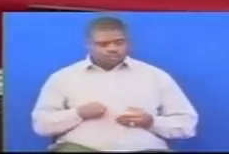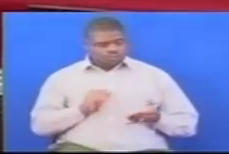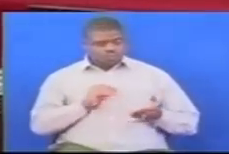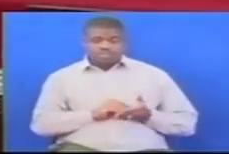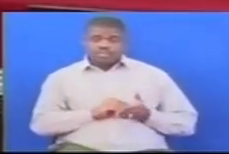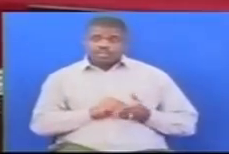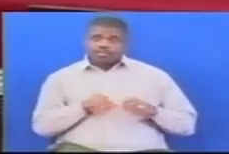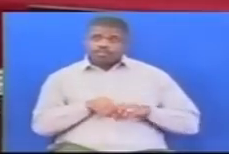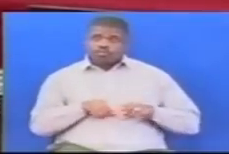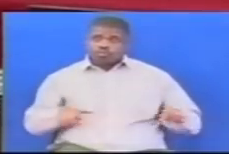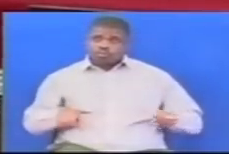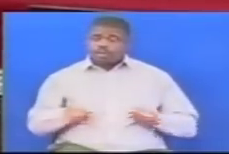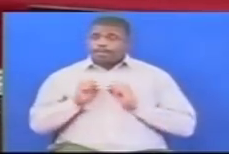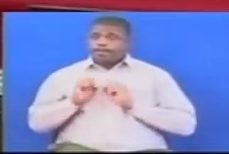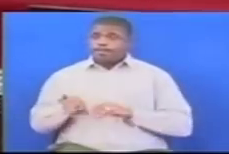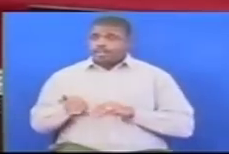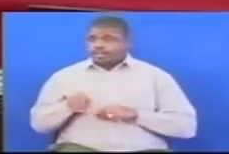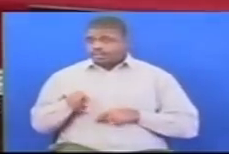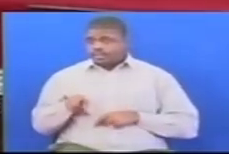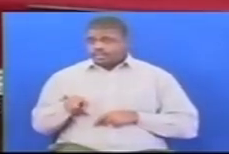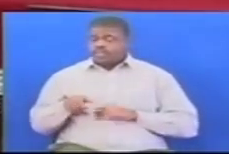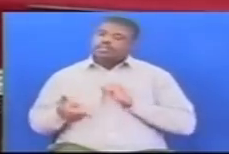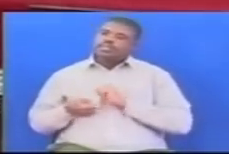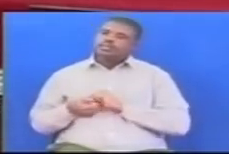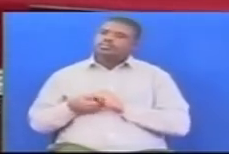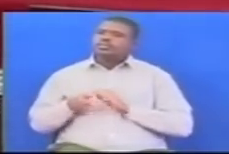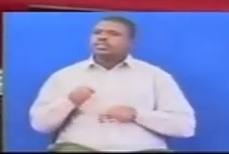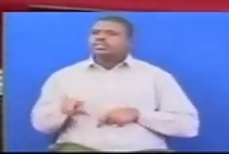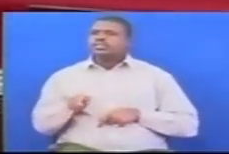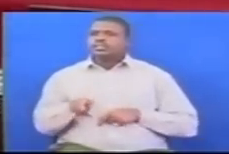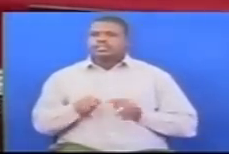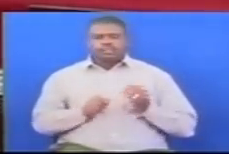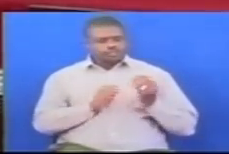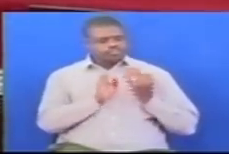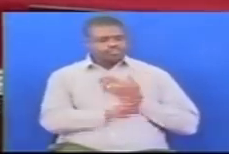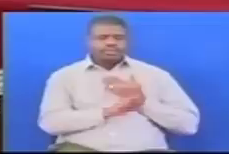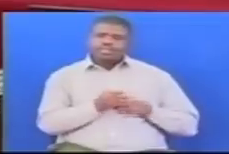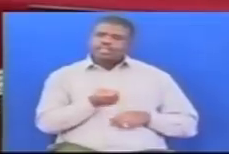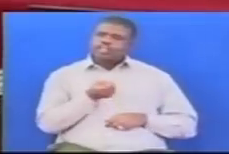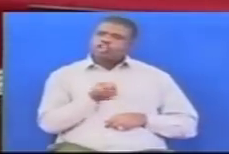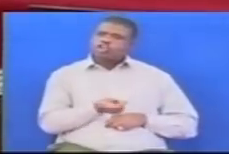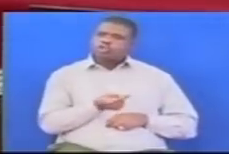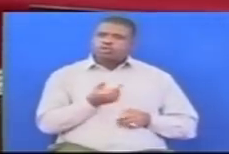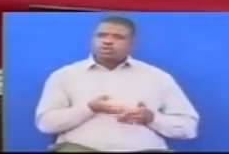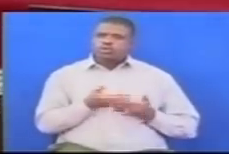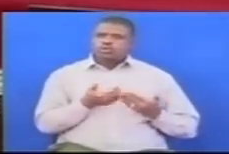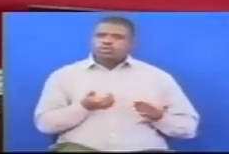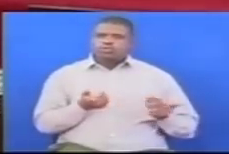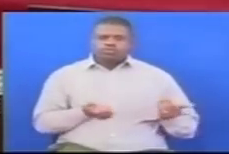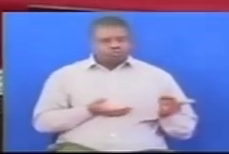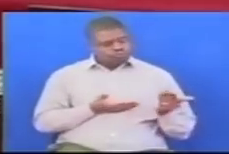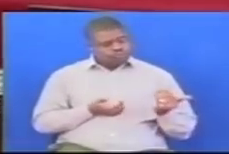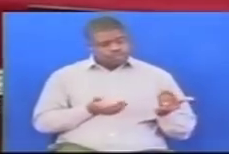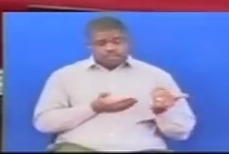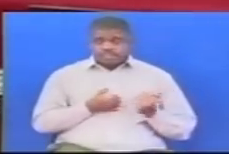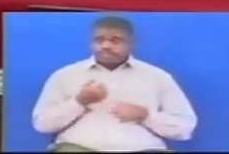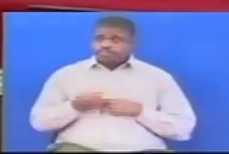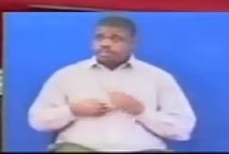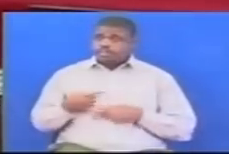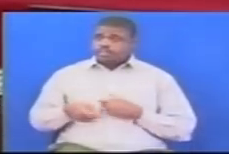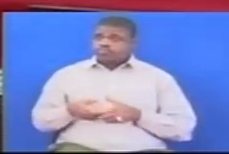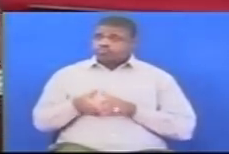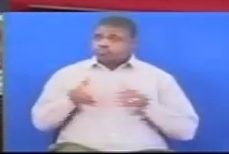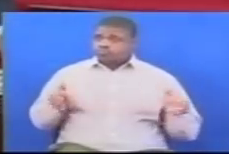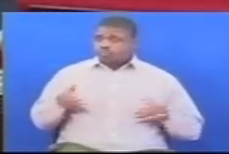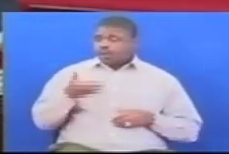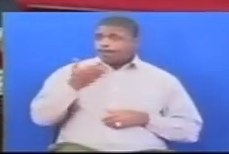mabomba mapya. Sasa swala hili limesitishwa kidogo, kwamba kwa sababu tusubiri mradi mkubwa wa